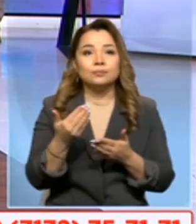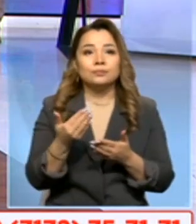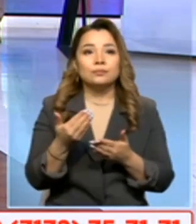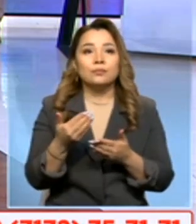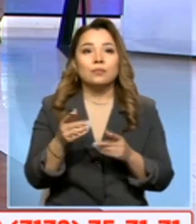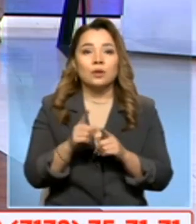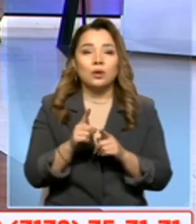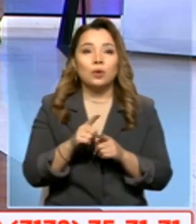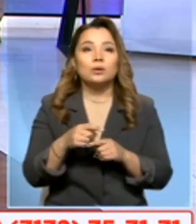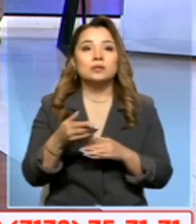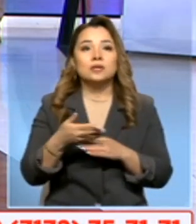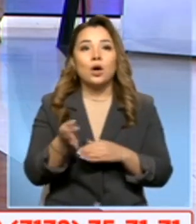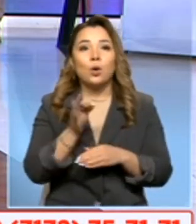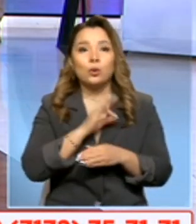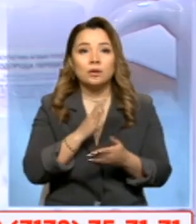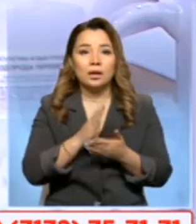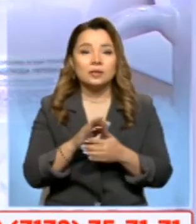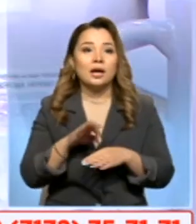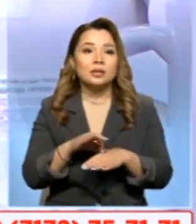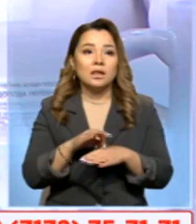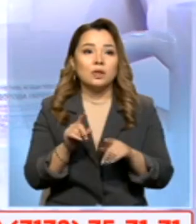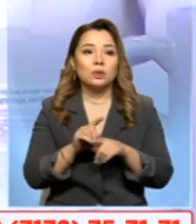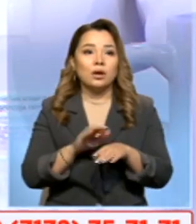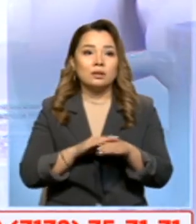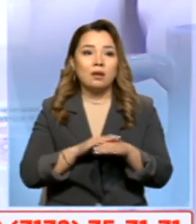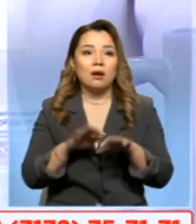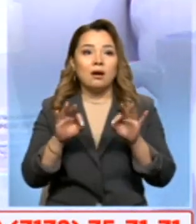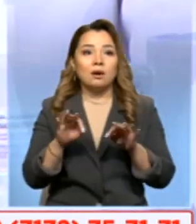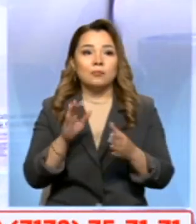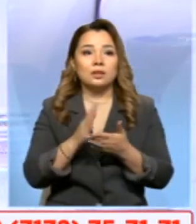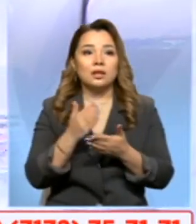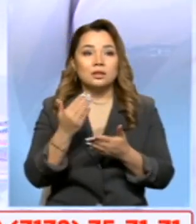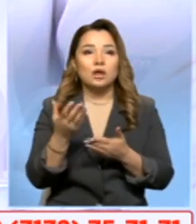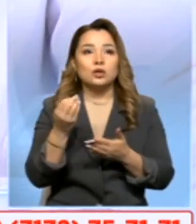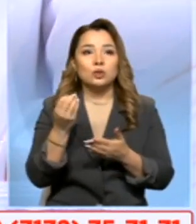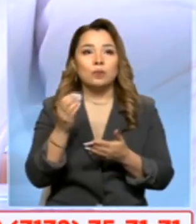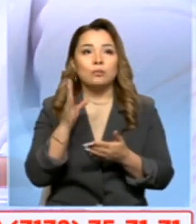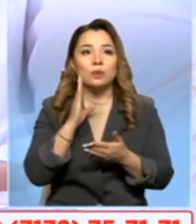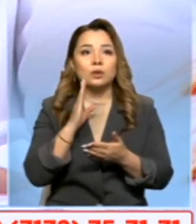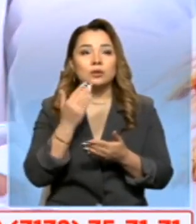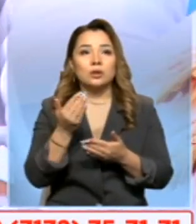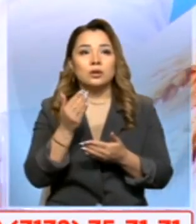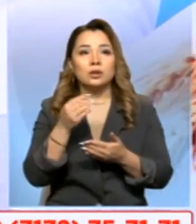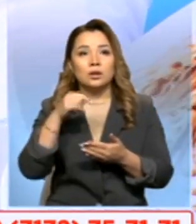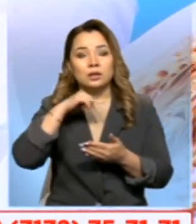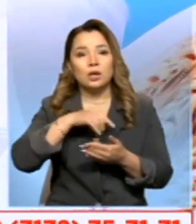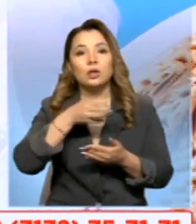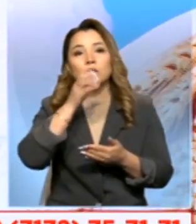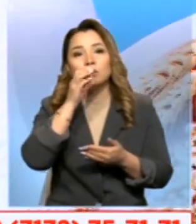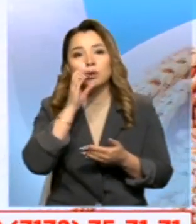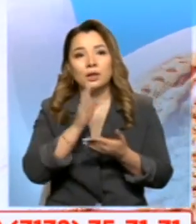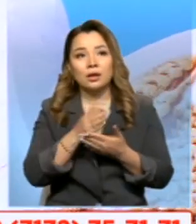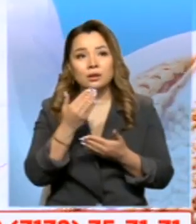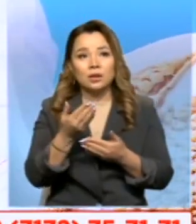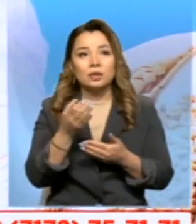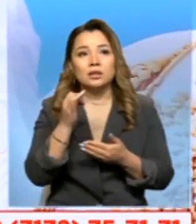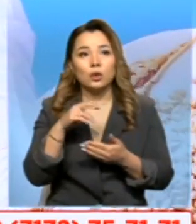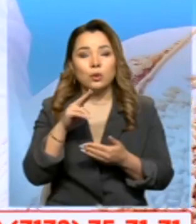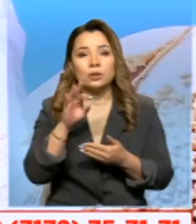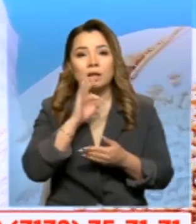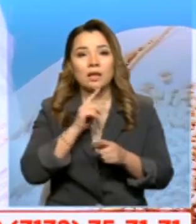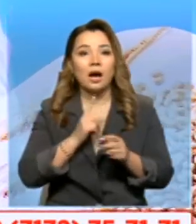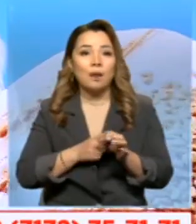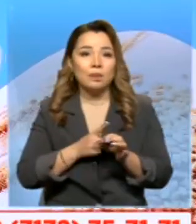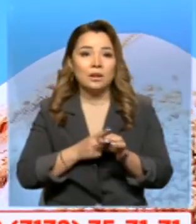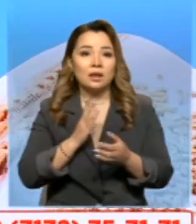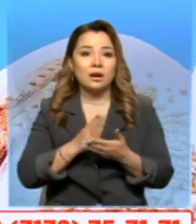Сырқа қолданылатын, терілерді обработка жасайтын, және де сұйық түрі мынау ішке қабылдайтын, және йод таблетка